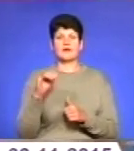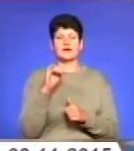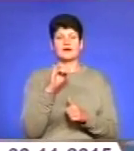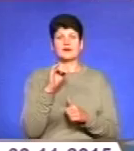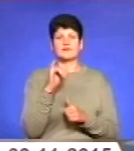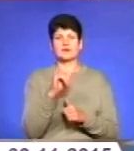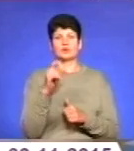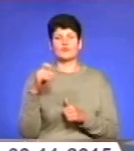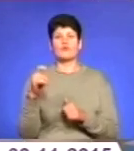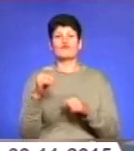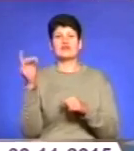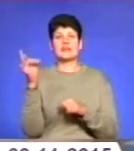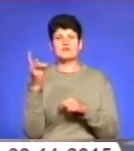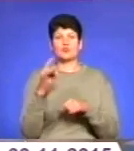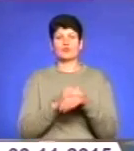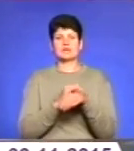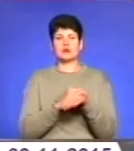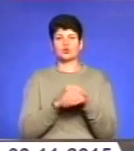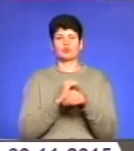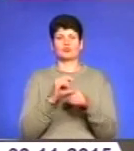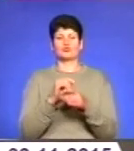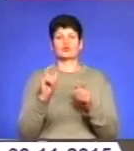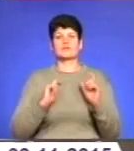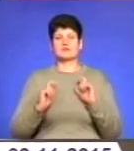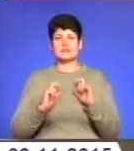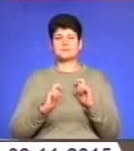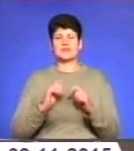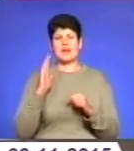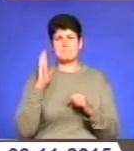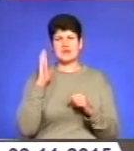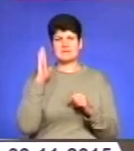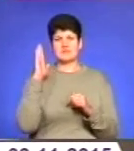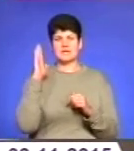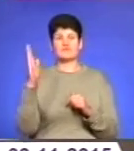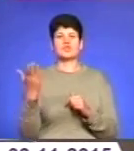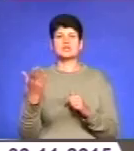– у Рівненському гуманітарному університеті. Одним із найперспективніших